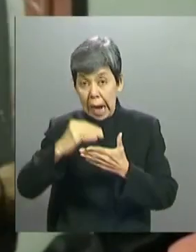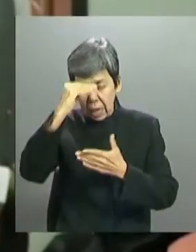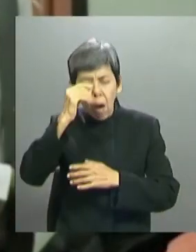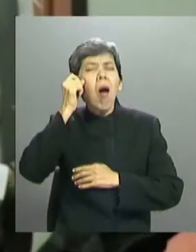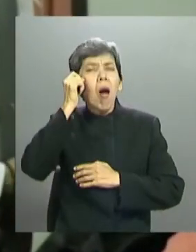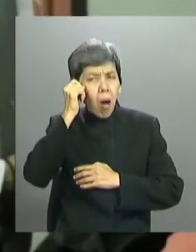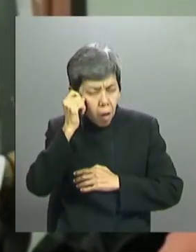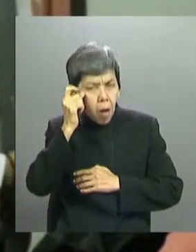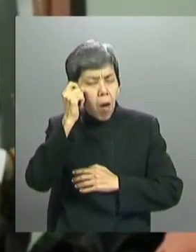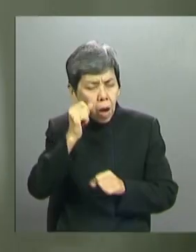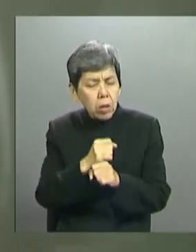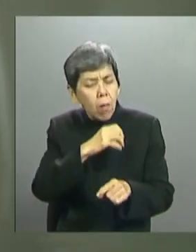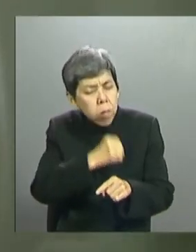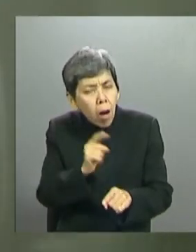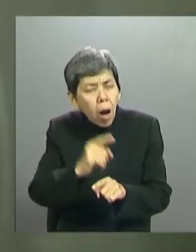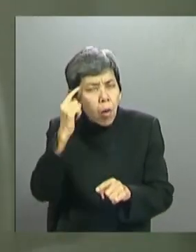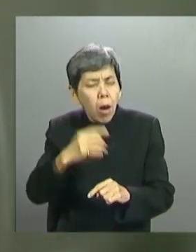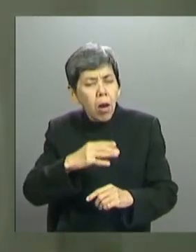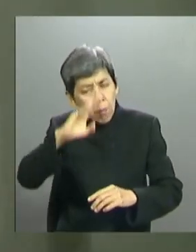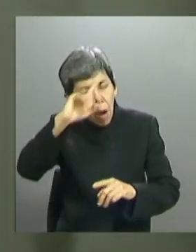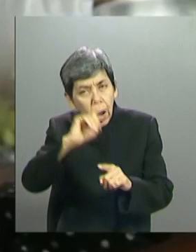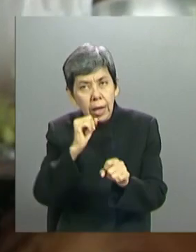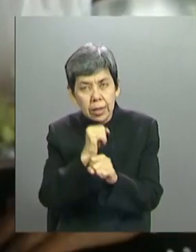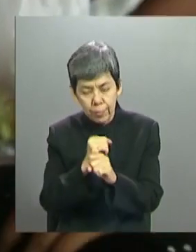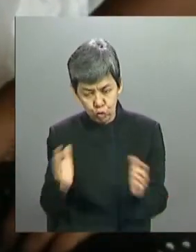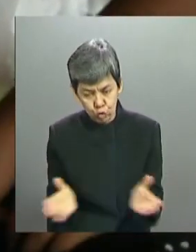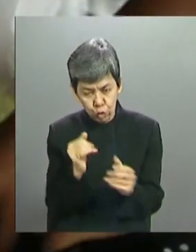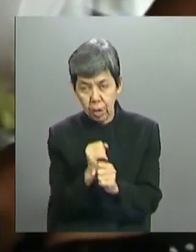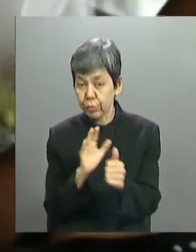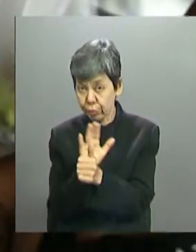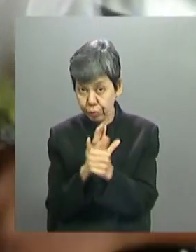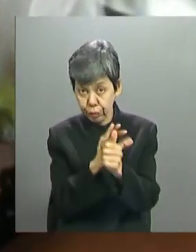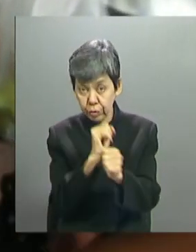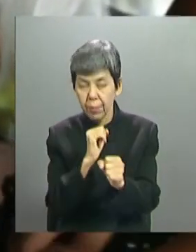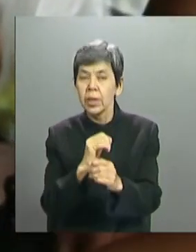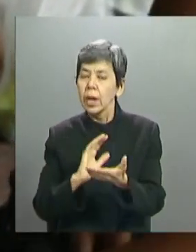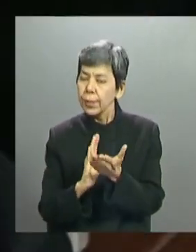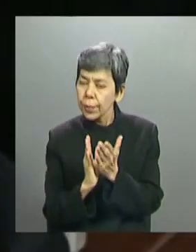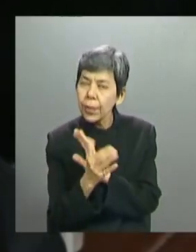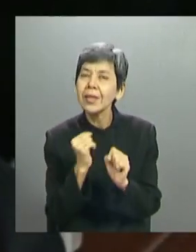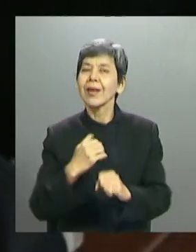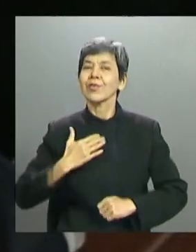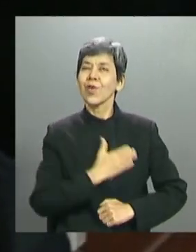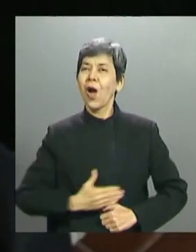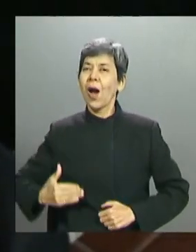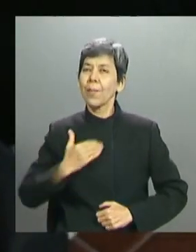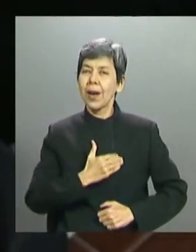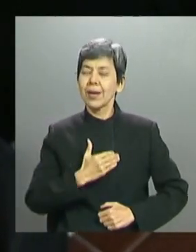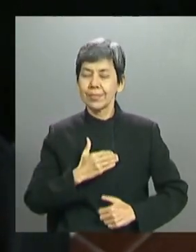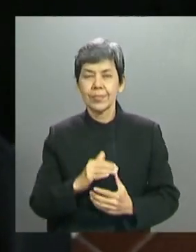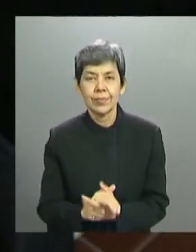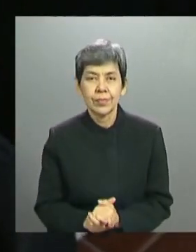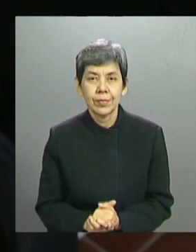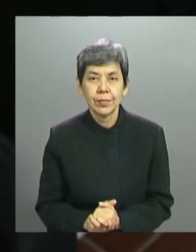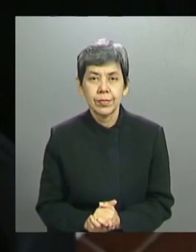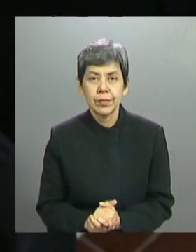จชีวิตความเป็นจริงของผู้ป่วยและเกิดแนวทางในการส่งเสริมการดูแลเพื่อปรับเปลี่ยนพฤติกรรมสุขภาพของผู้ป่วยในชุมชนให้ดียิ่